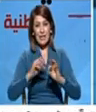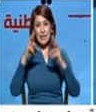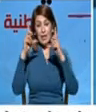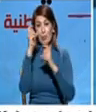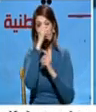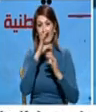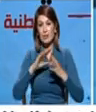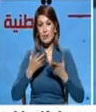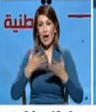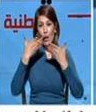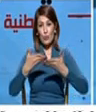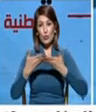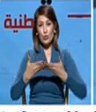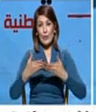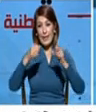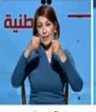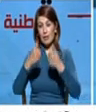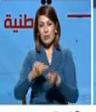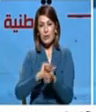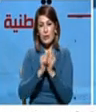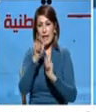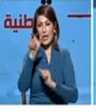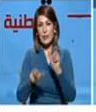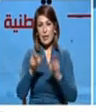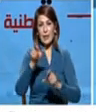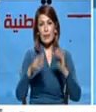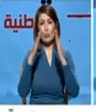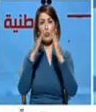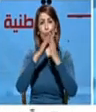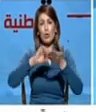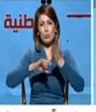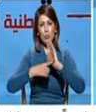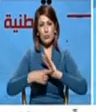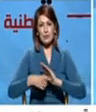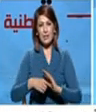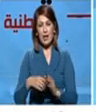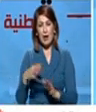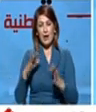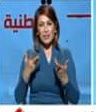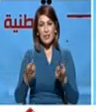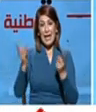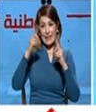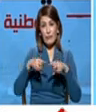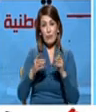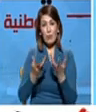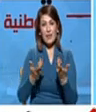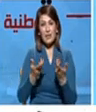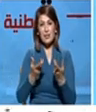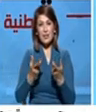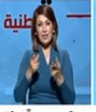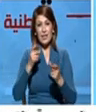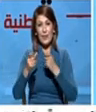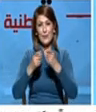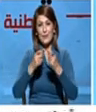الانترنيت ولا مركز على مستوى ال الماليه اه حاجه اخرى ال حجم ال ال